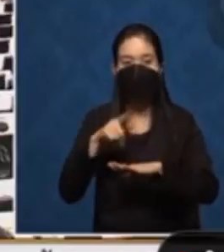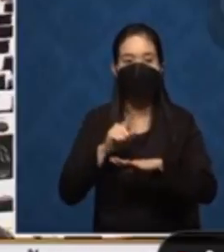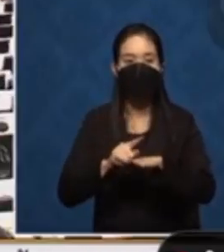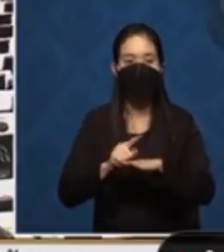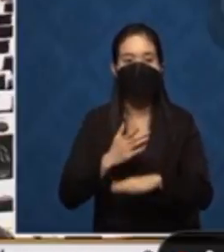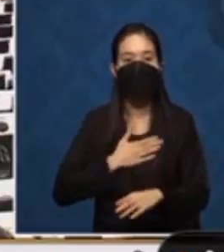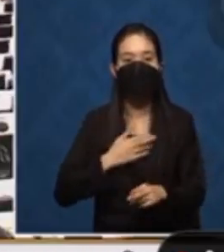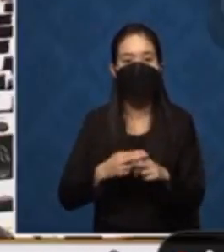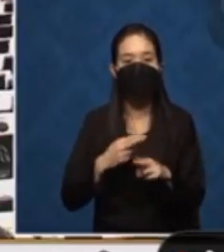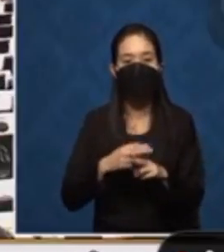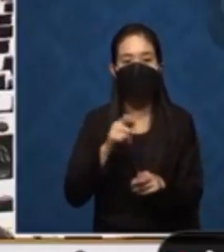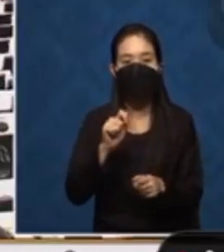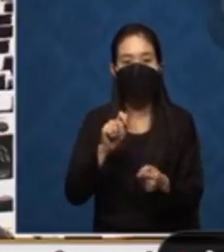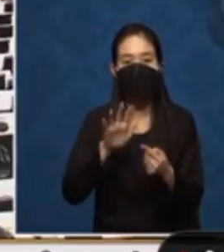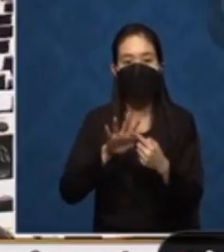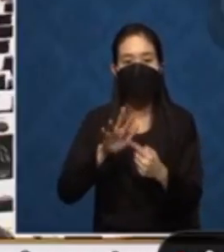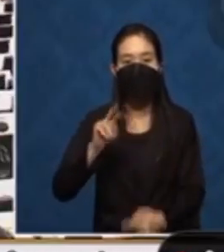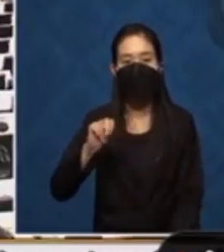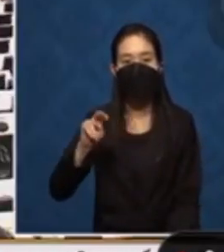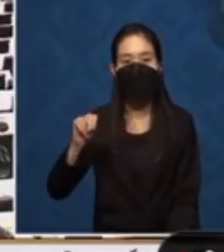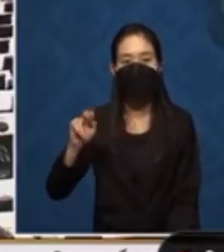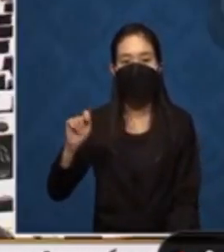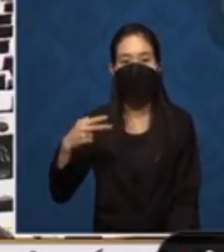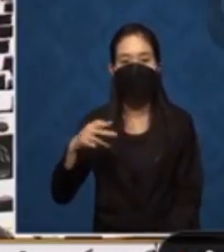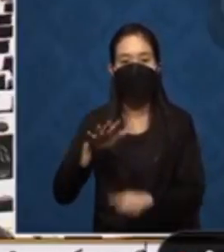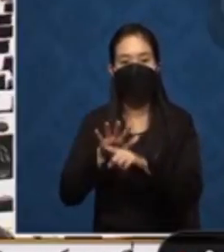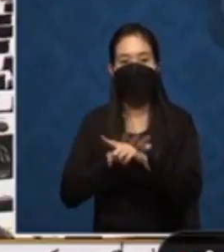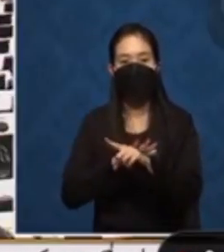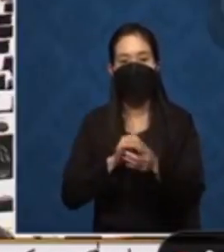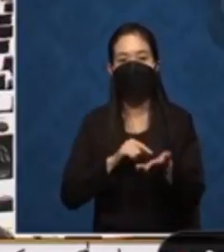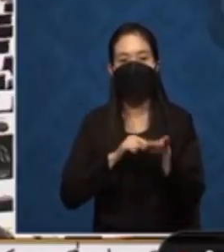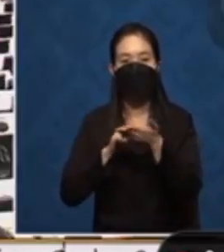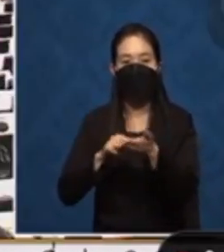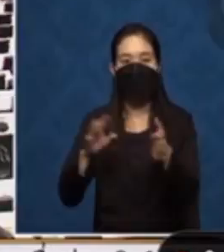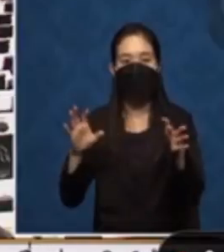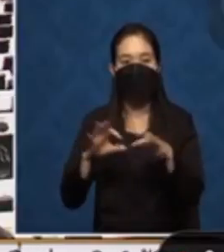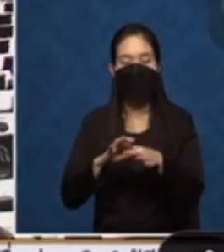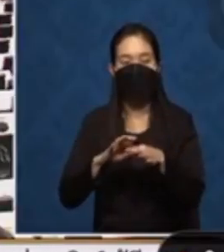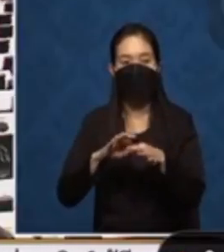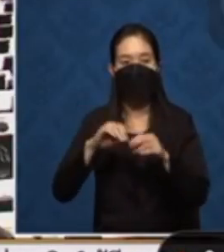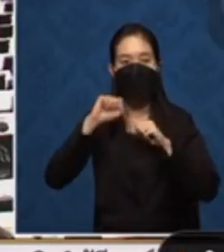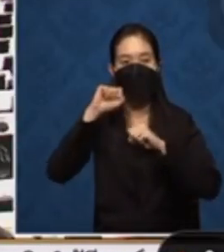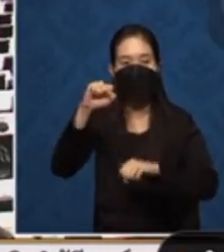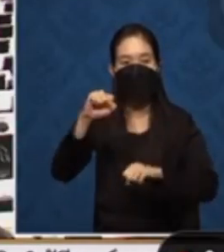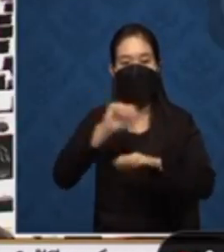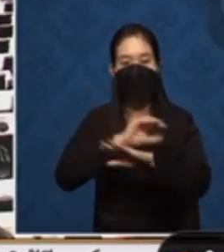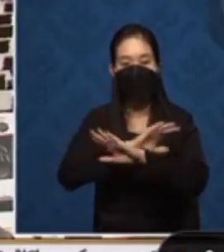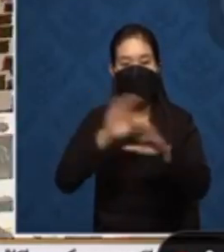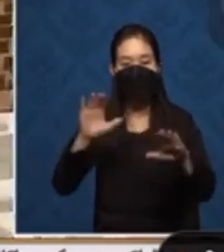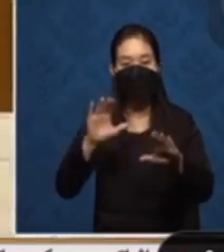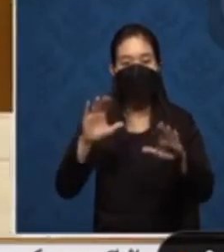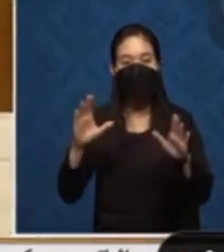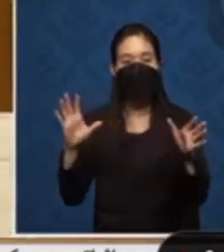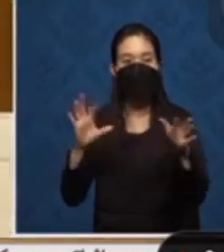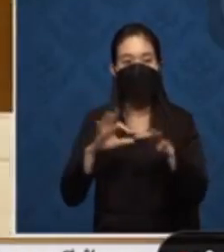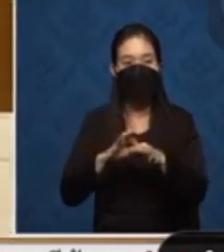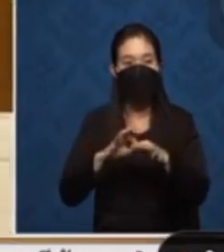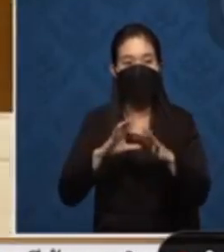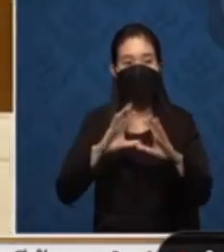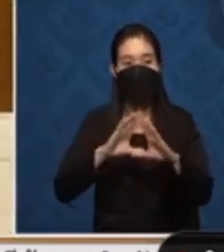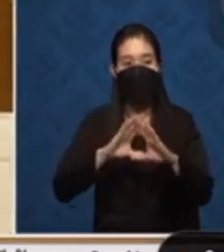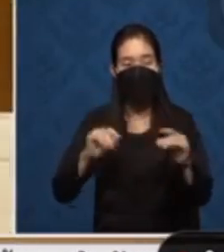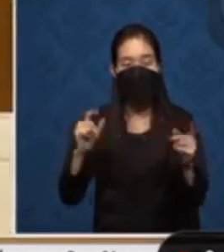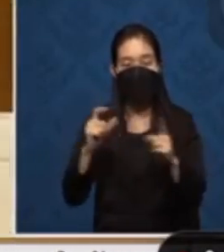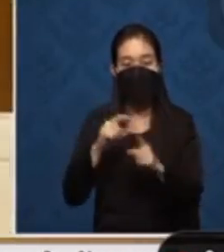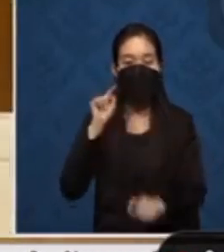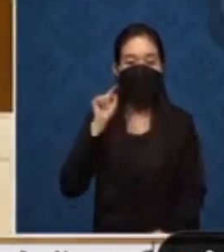กราผมในออนนชวาลาวั ผู้ร่วมเสนอรางพระชมันยัดยกเลิกปากาศ และขำะสงขนดรกษาความสมมบแผ Hoş Şahtและขำะสงของหน